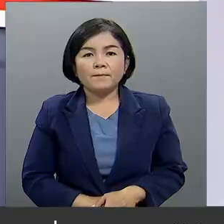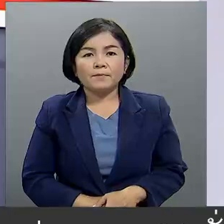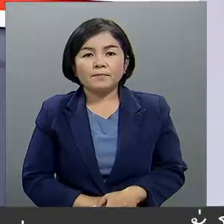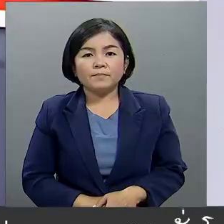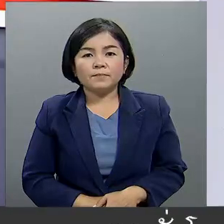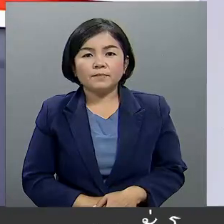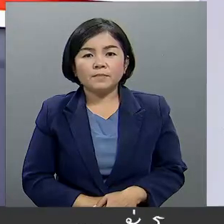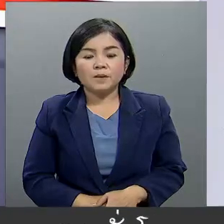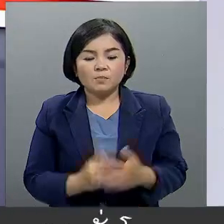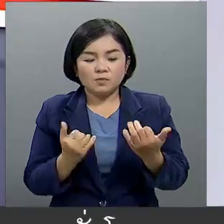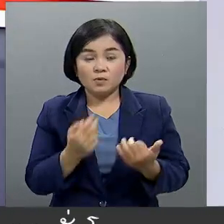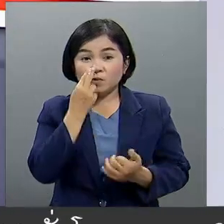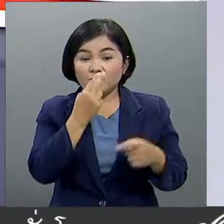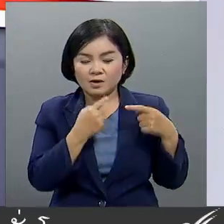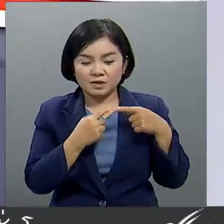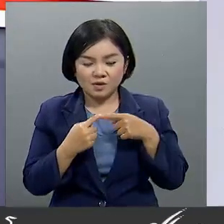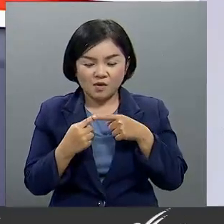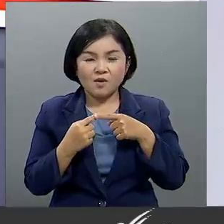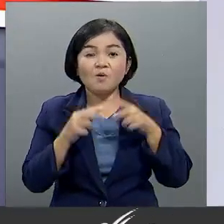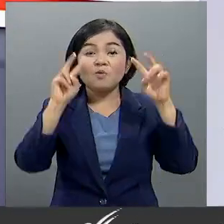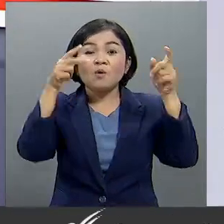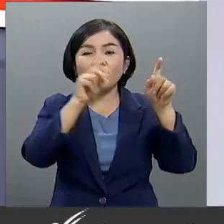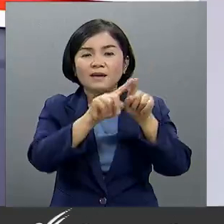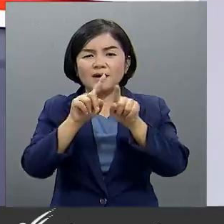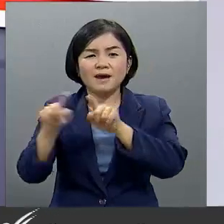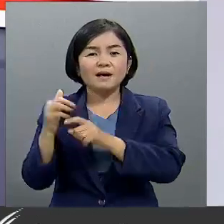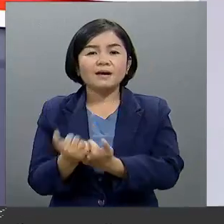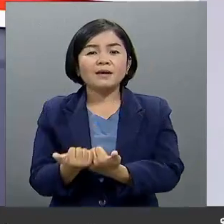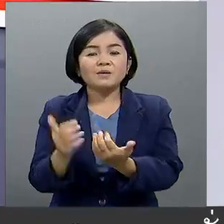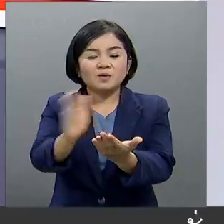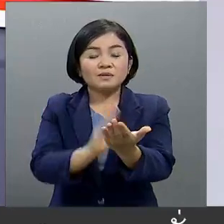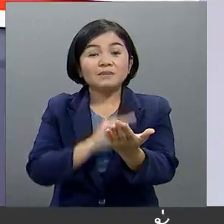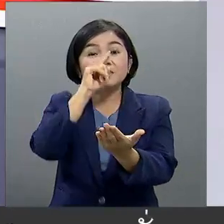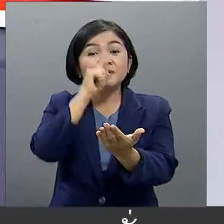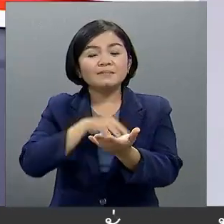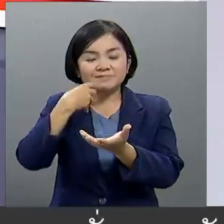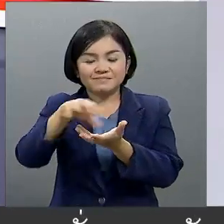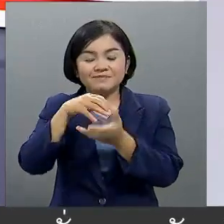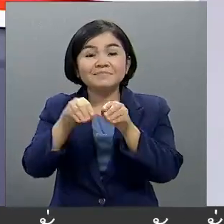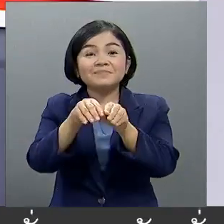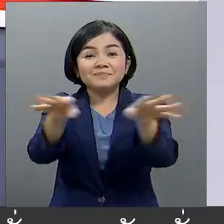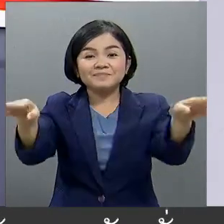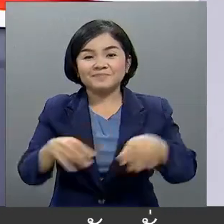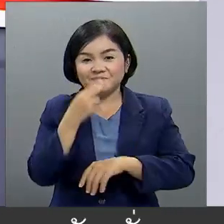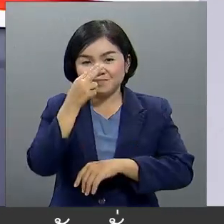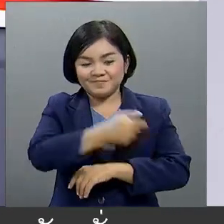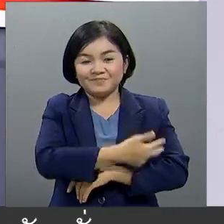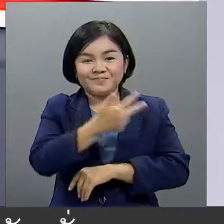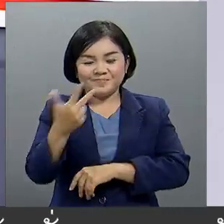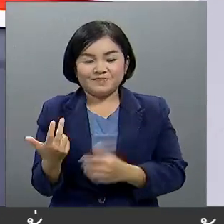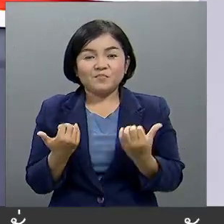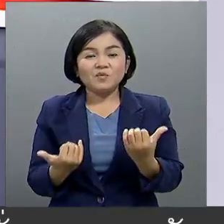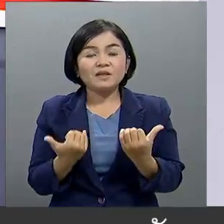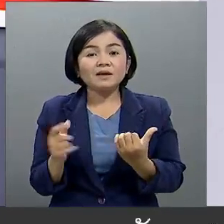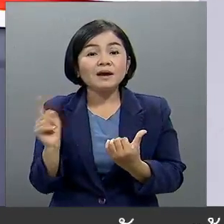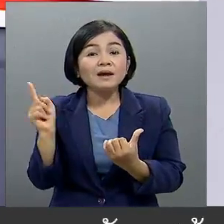กลับมาติดตามช่วงสีสันวาไรตี้นะครับหลากหลายเรื่องราวทั่วไทยเสิร์ฟให้คุณผู้ชมผ่านทางหน้าจอของไทย PBS นะครับคุณผู้ชมร่วมจัดราย